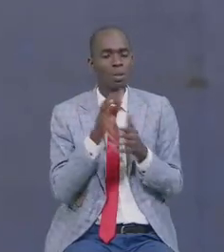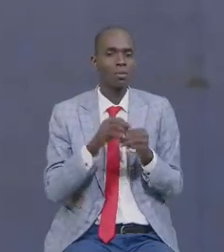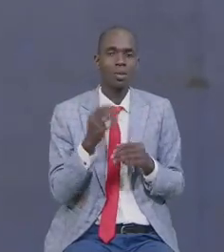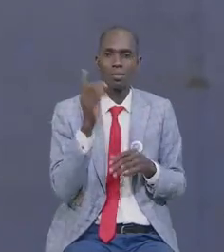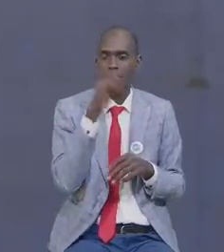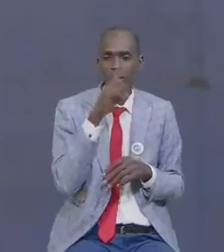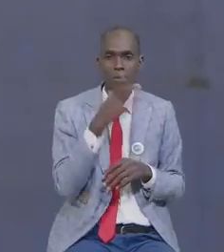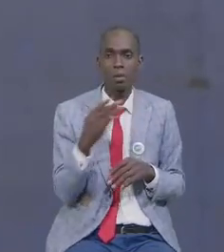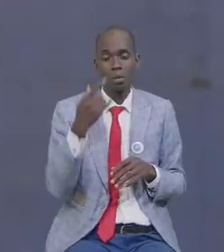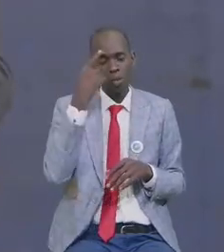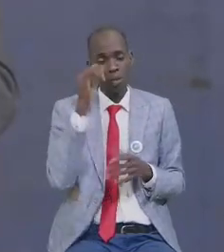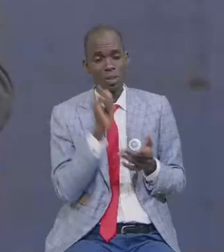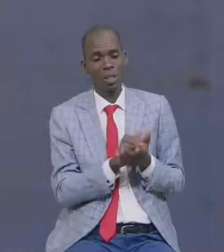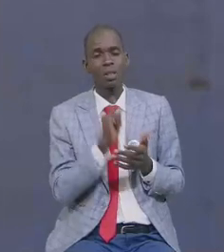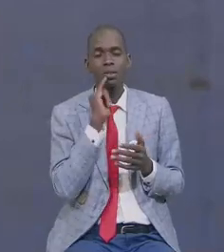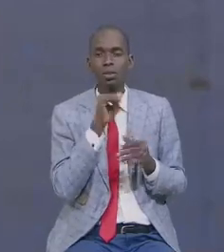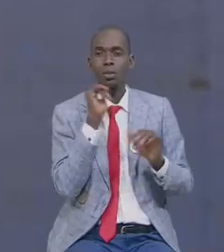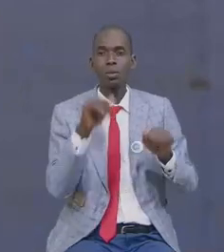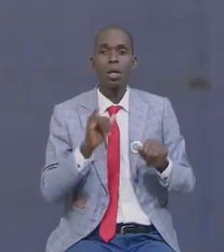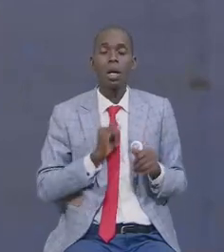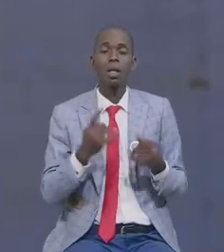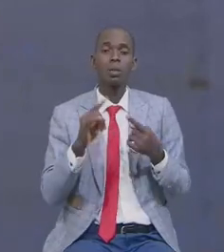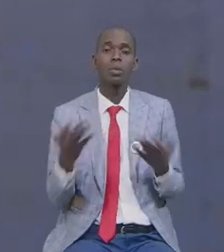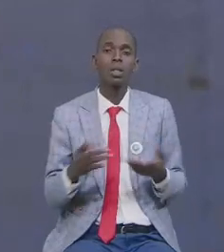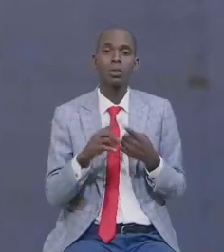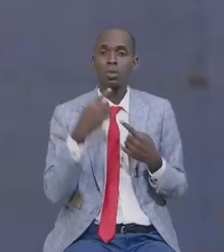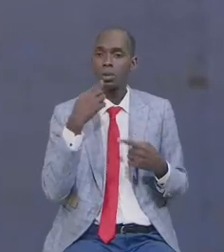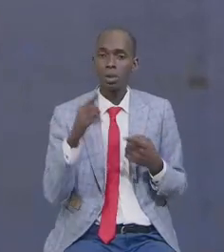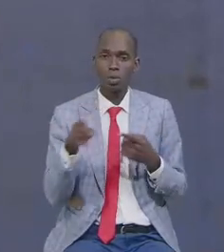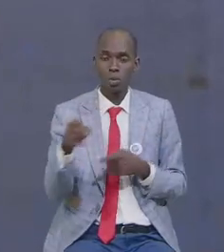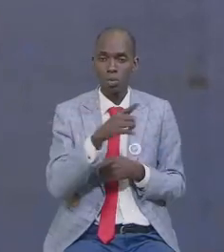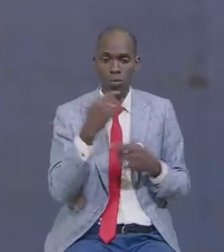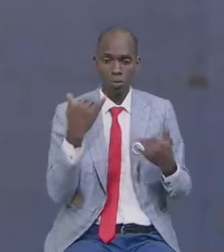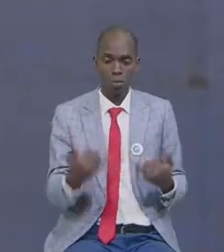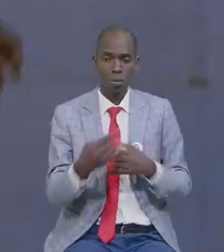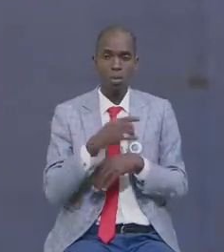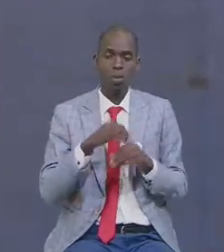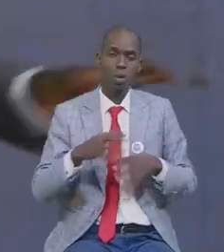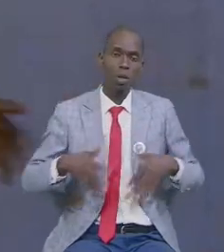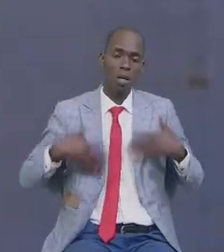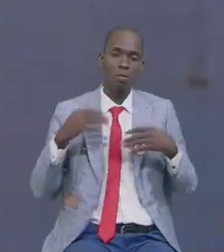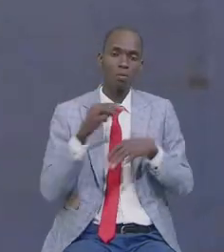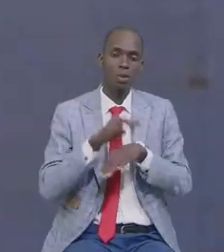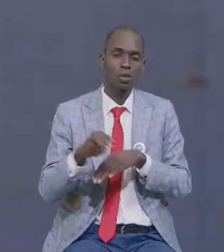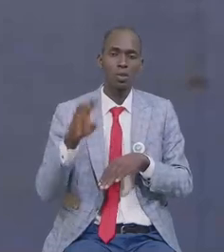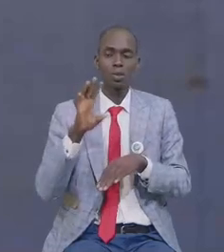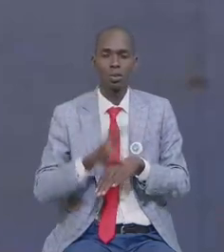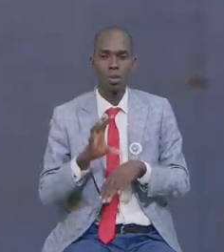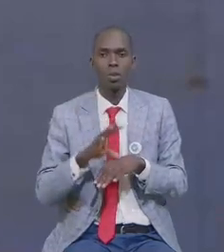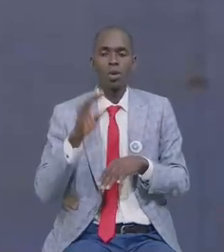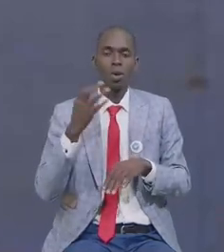impossible. Et je suis venu vous déclarer aujourd'hui que dans ta vie, dans ton ministère, dans l'église, dans les derniers